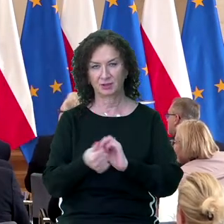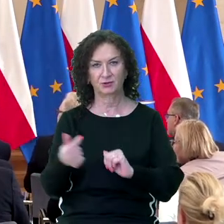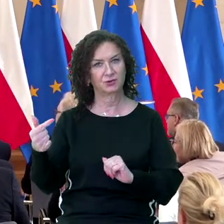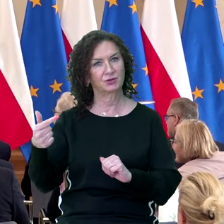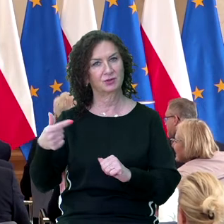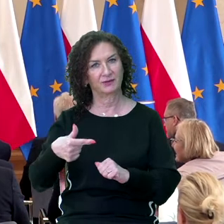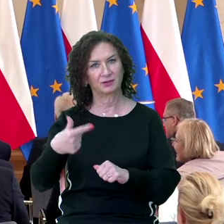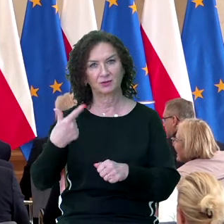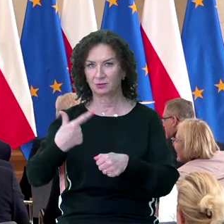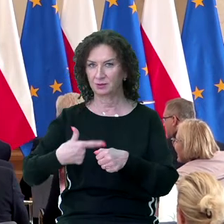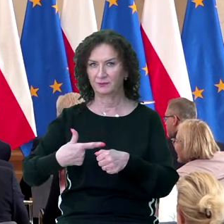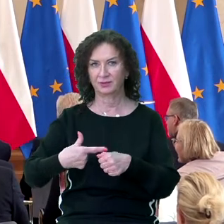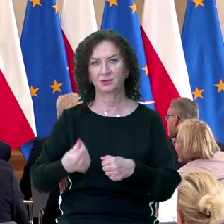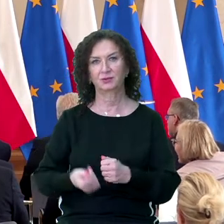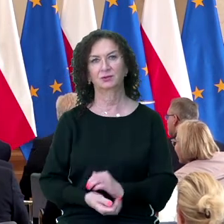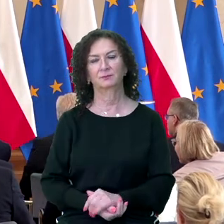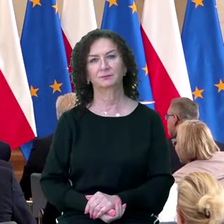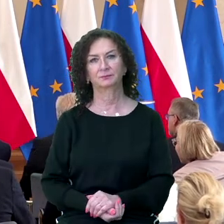2016-2020.